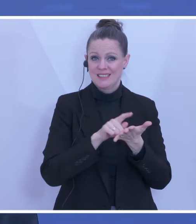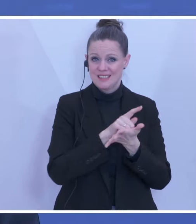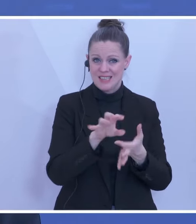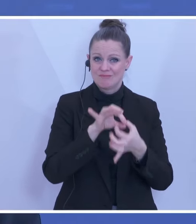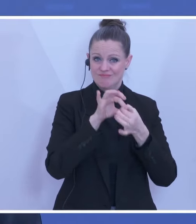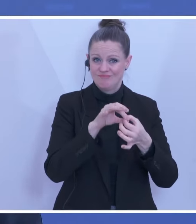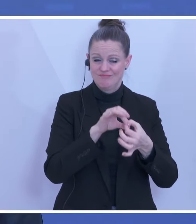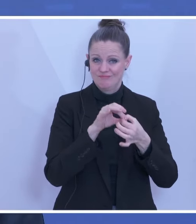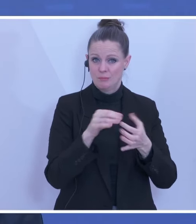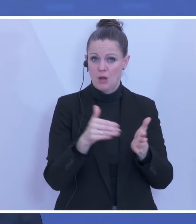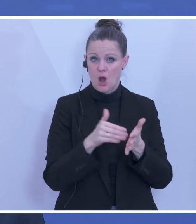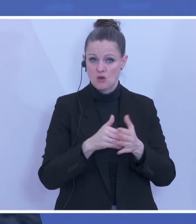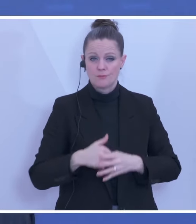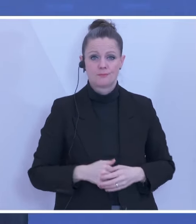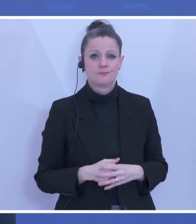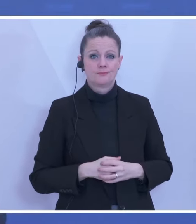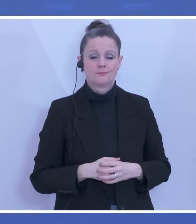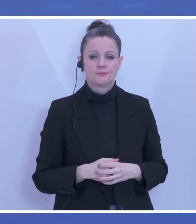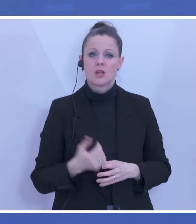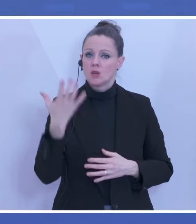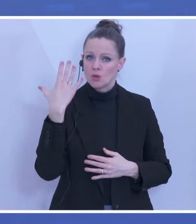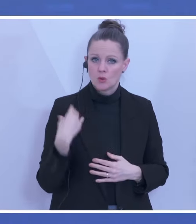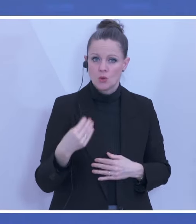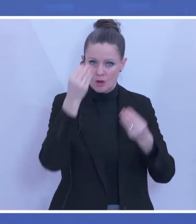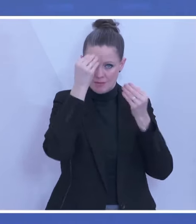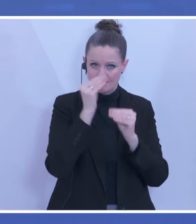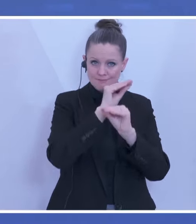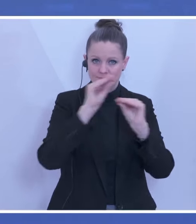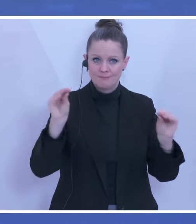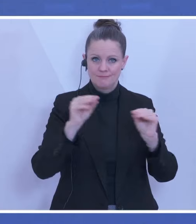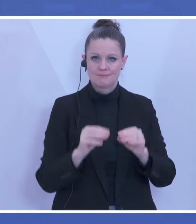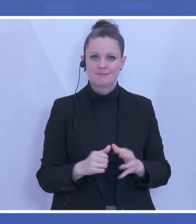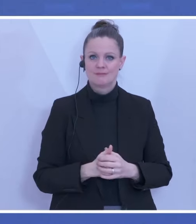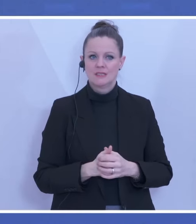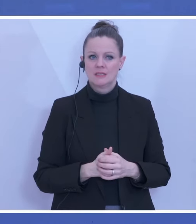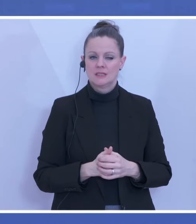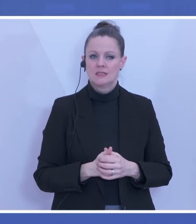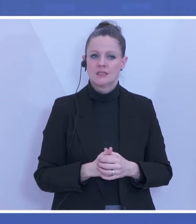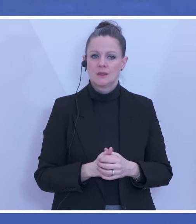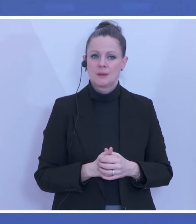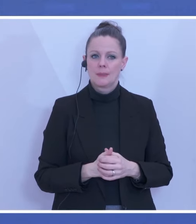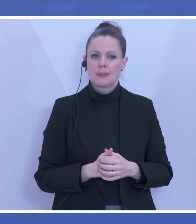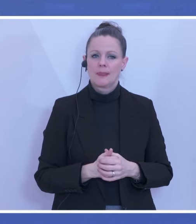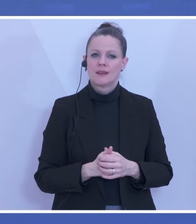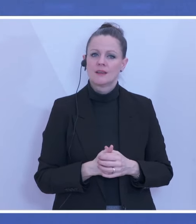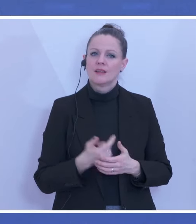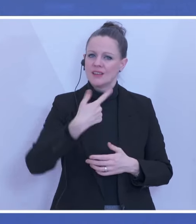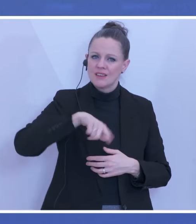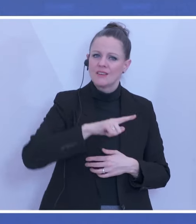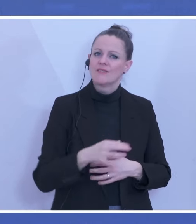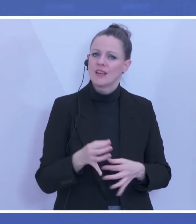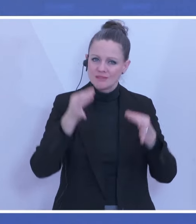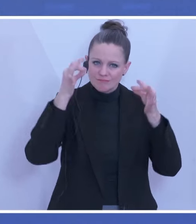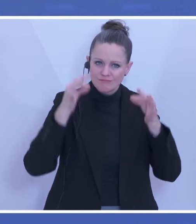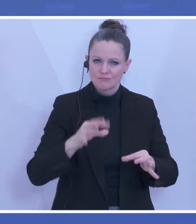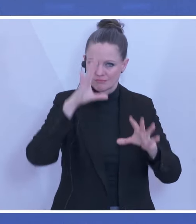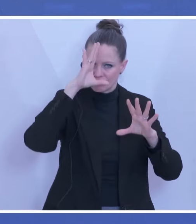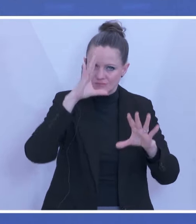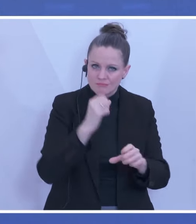Ich möchte noch einmal erwähnen, das ist noch nicht so durch, dass wir intensiv daran arbeiten, mehrere